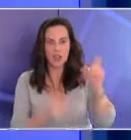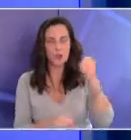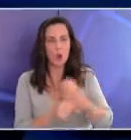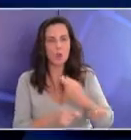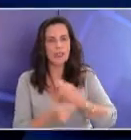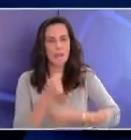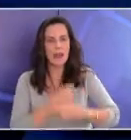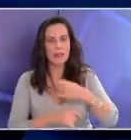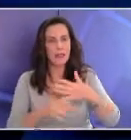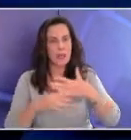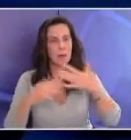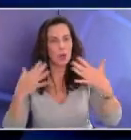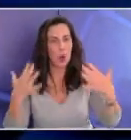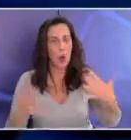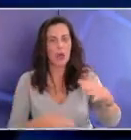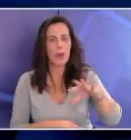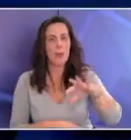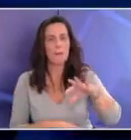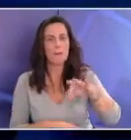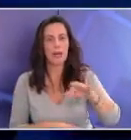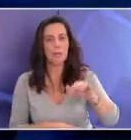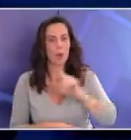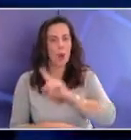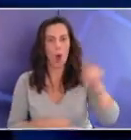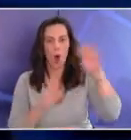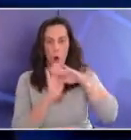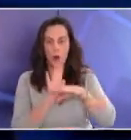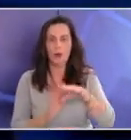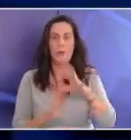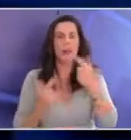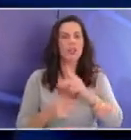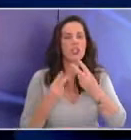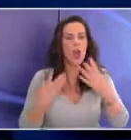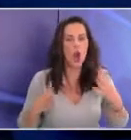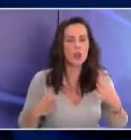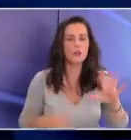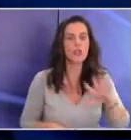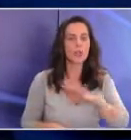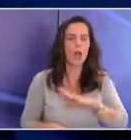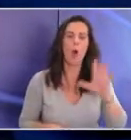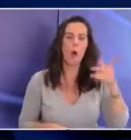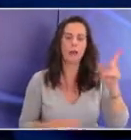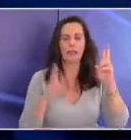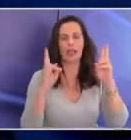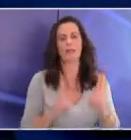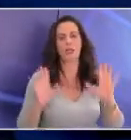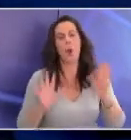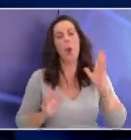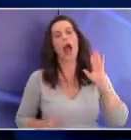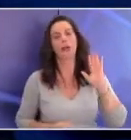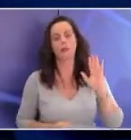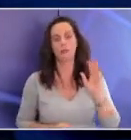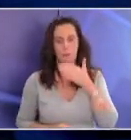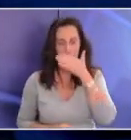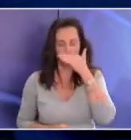אנשה חזקה, והנושא הזה לא יהיה כלכלי להם, והם ידעו שהם מסכנים כל כך הרבה, יש מצב שהתופעה הזאת תראה. אנחנו הרי לא יכולים להיות